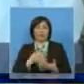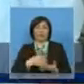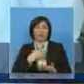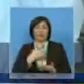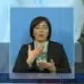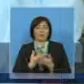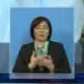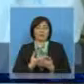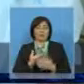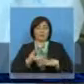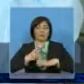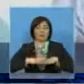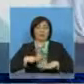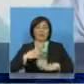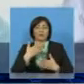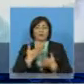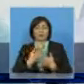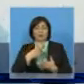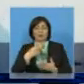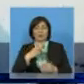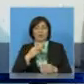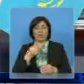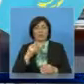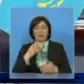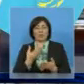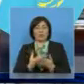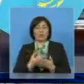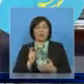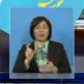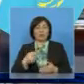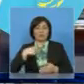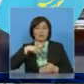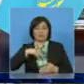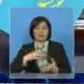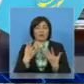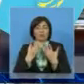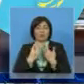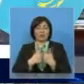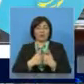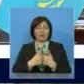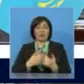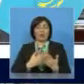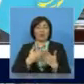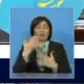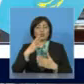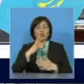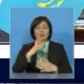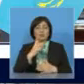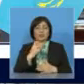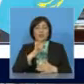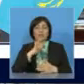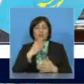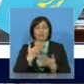такой непростой период, считает Каирбек Насирович. Человек, вообще человеческий организм рассчитан на больше 100 лет, да, говорят сейчас